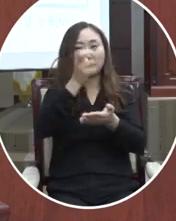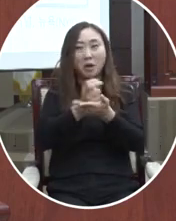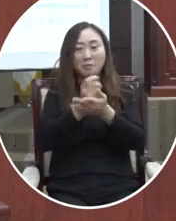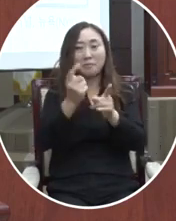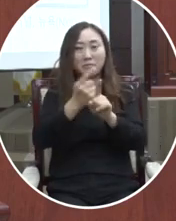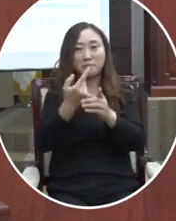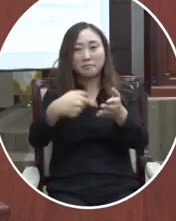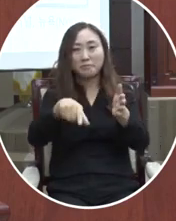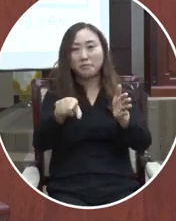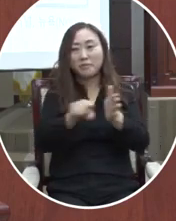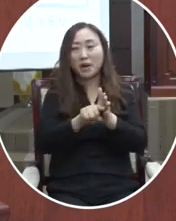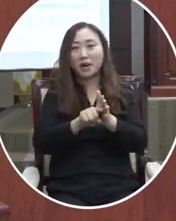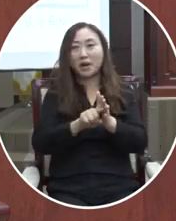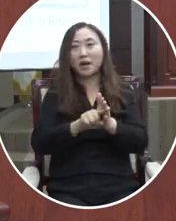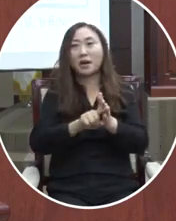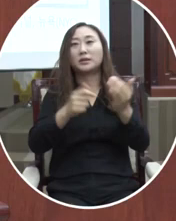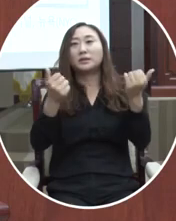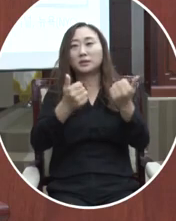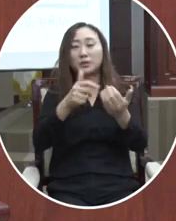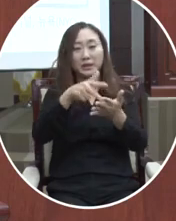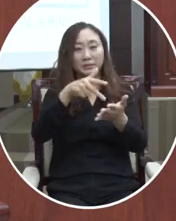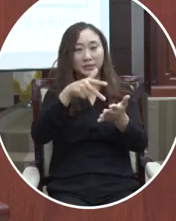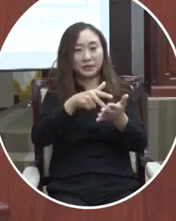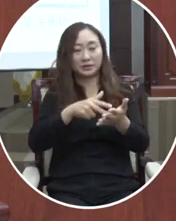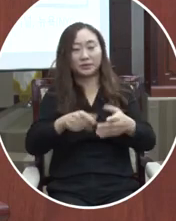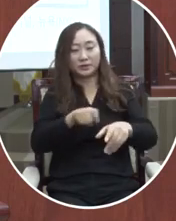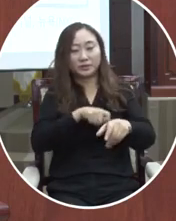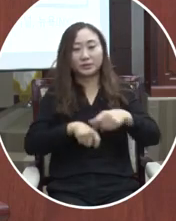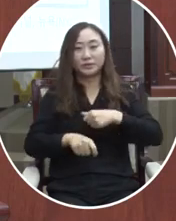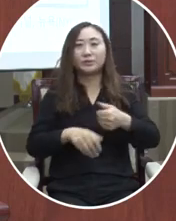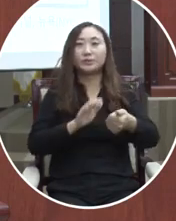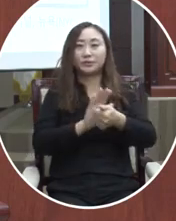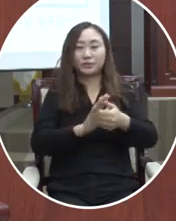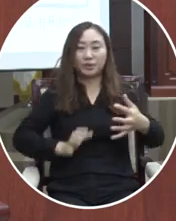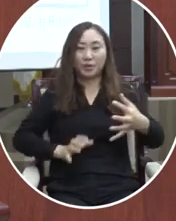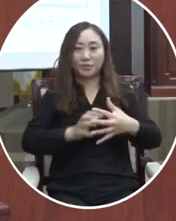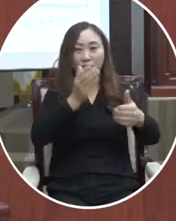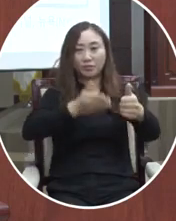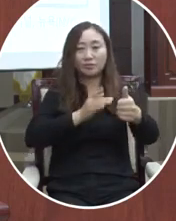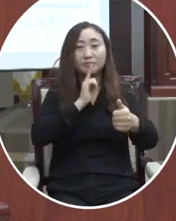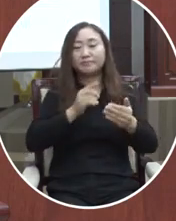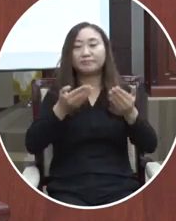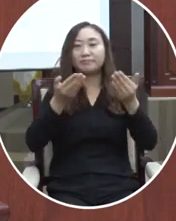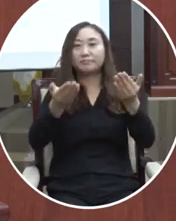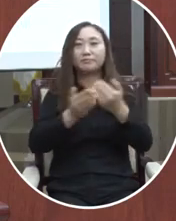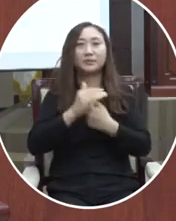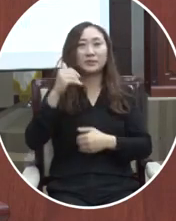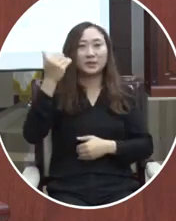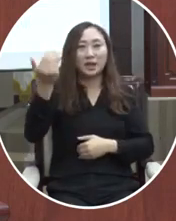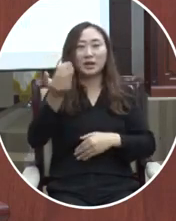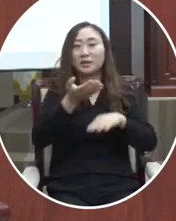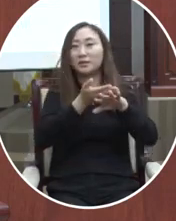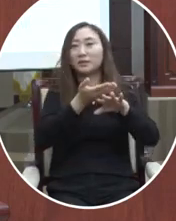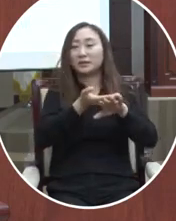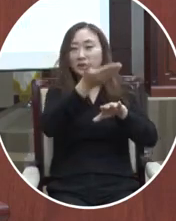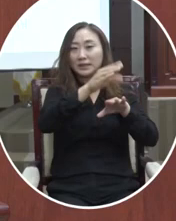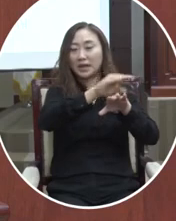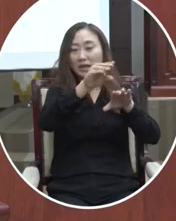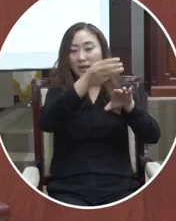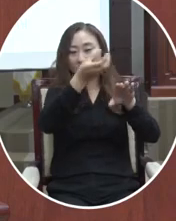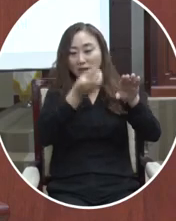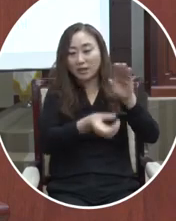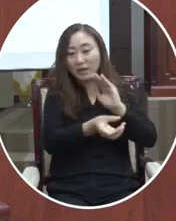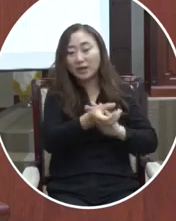제도 개선을 위하여 의회 차원에서도 적극 협력해 주시길 부탁드립니다. 다음으로 지상철도 구간을